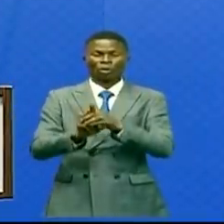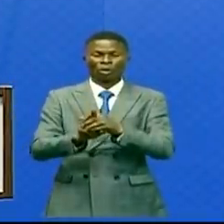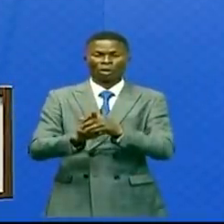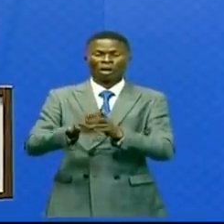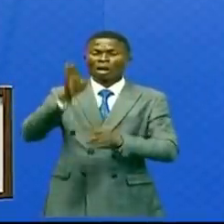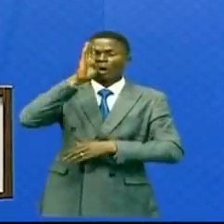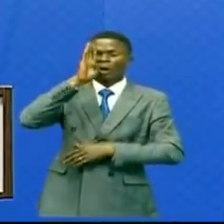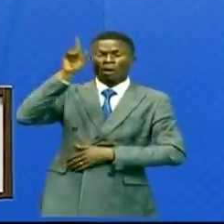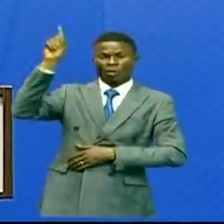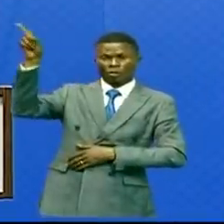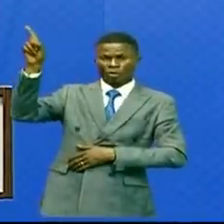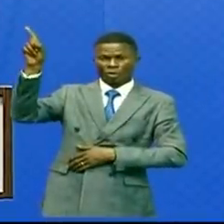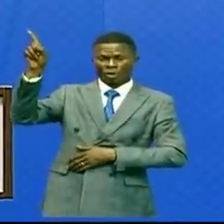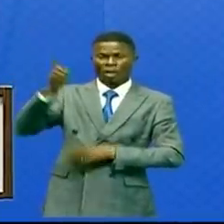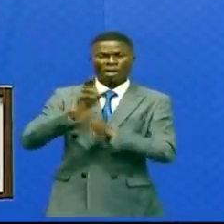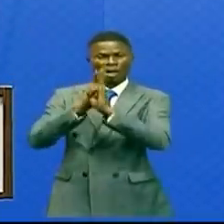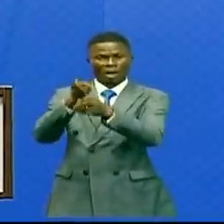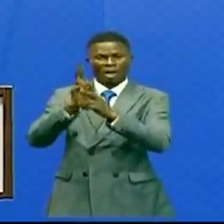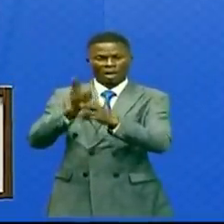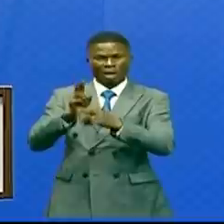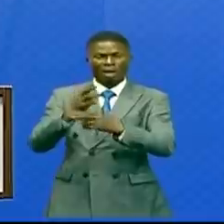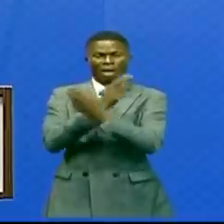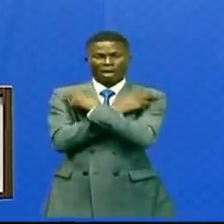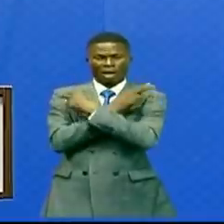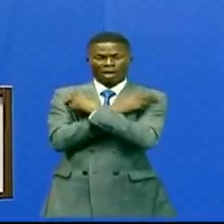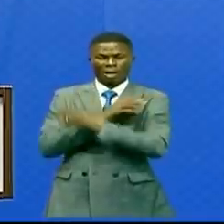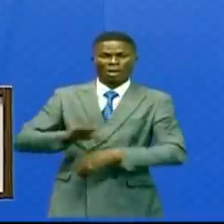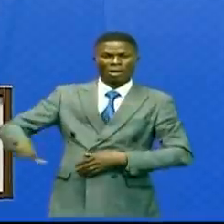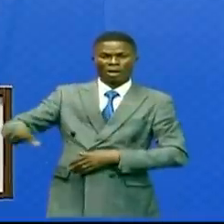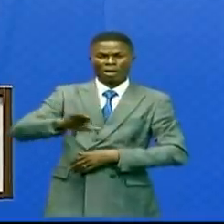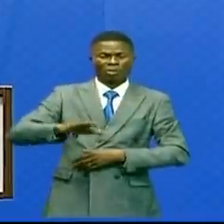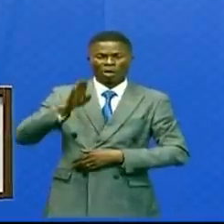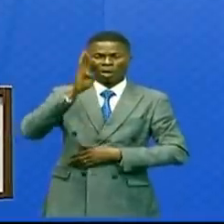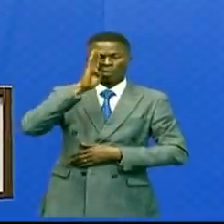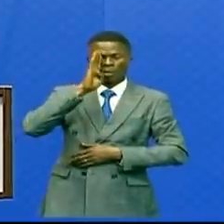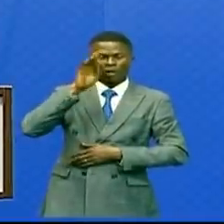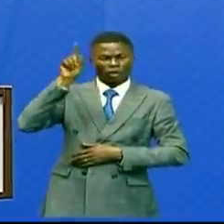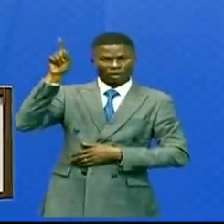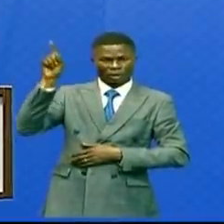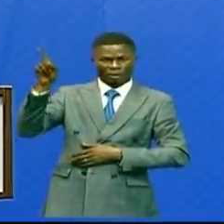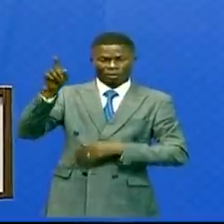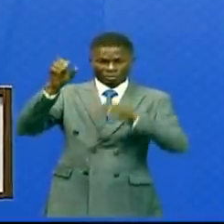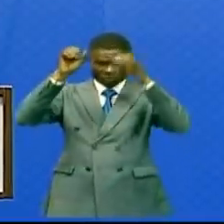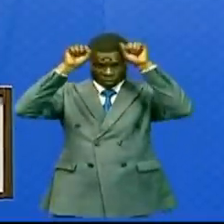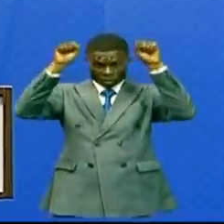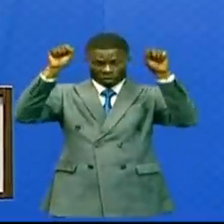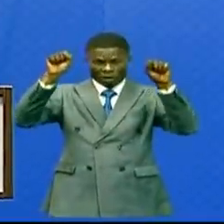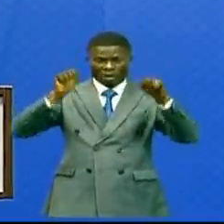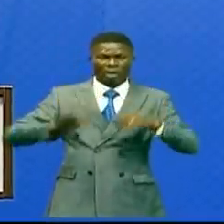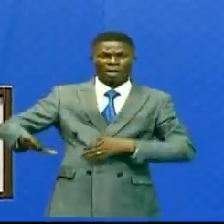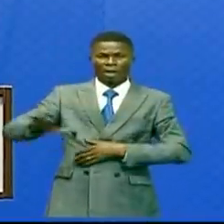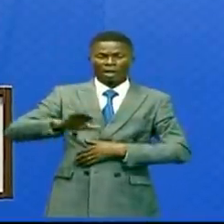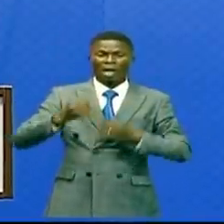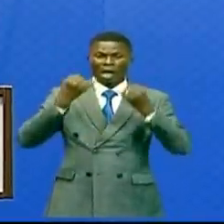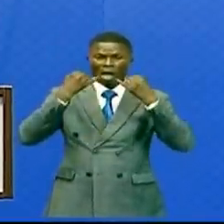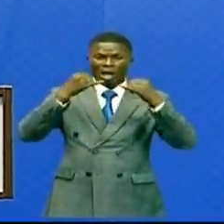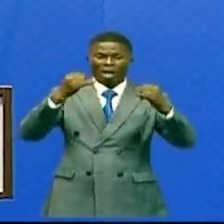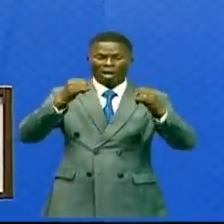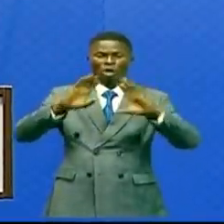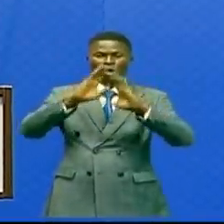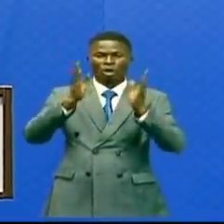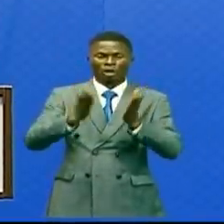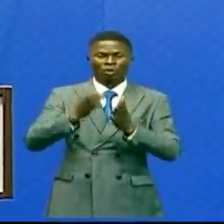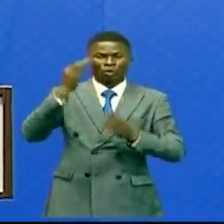Bruxelles pour faire le point de son séjour au Royaume de Belgique. Le président de la République a informé le membre